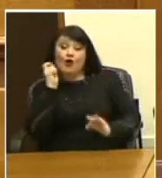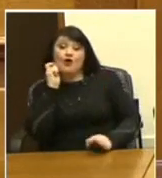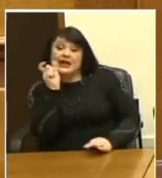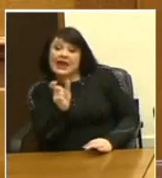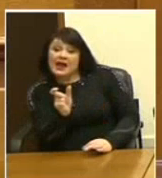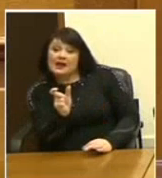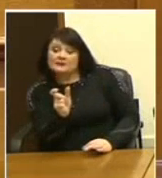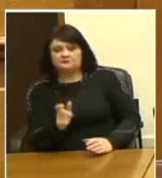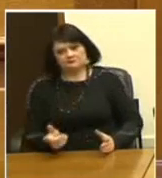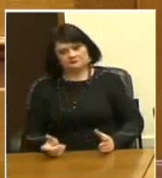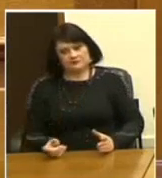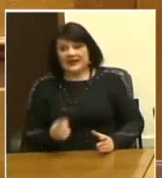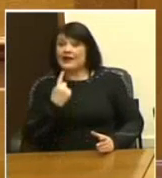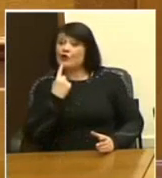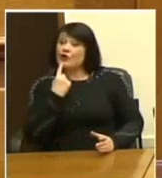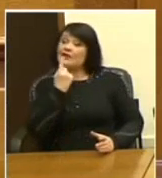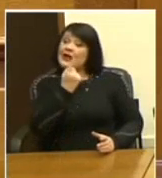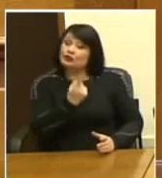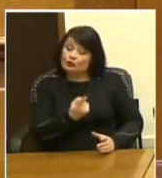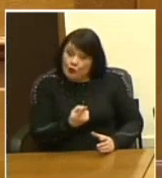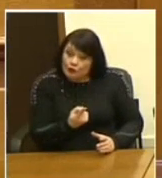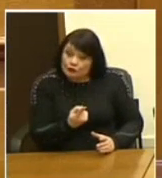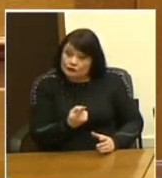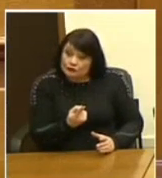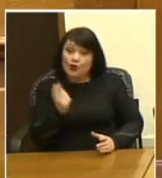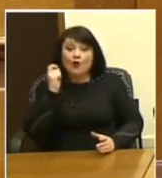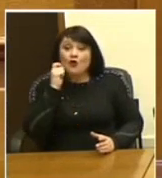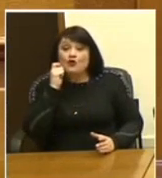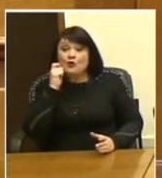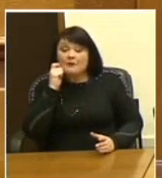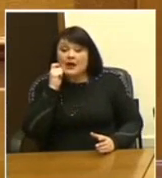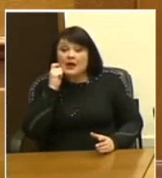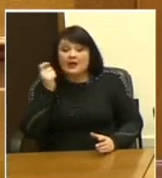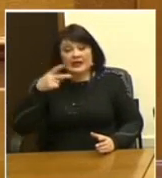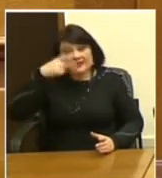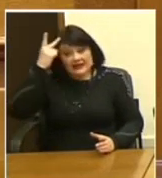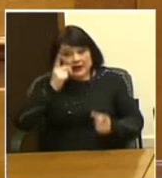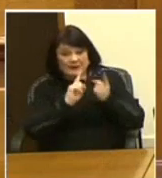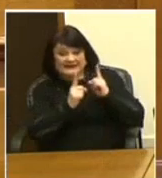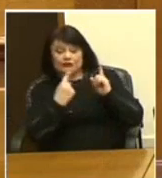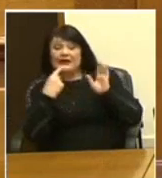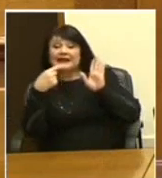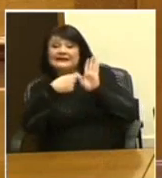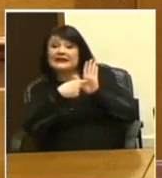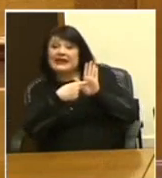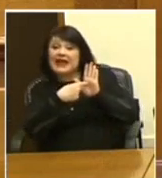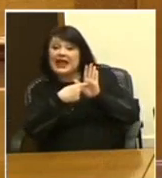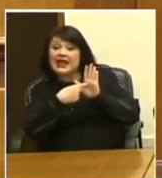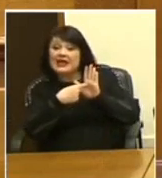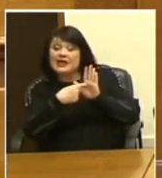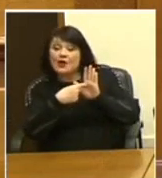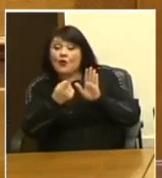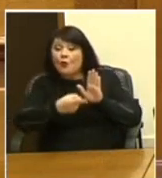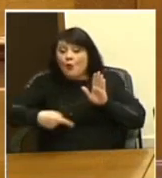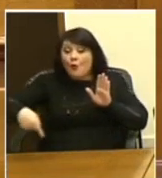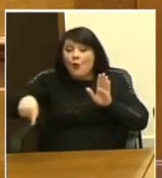Κύριε Μητσοτάκη, εγώ θα τον αποκαλώ όπως μου δίνει το δικαίωμα η ίδια συμφωνία και όπως θα τον αποκαλούν και όλοι οι